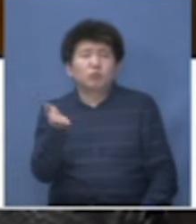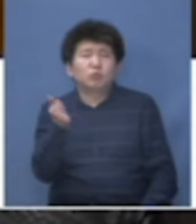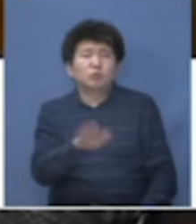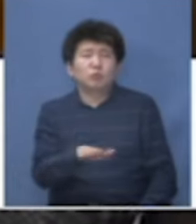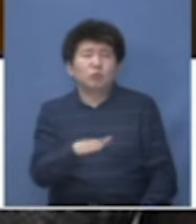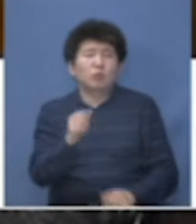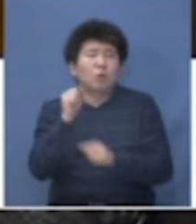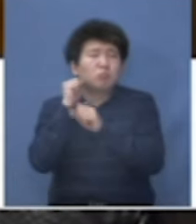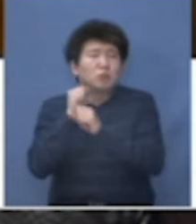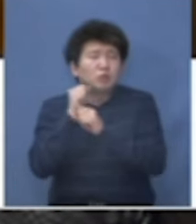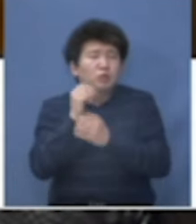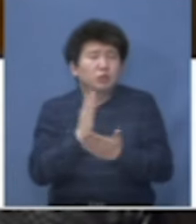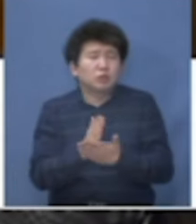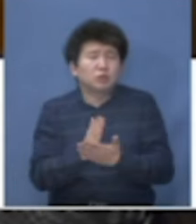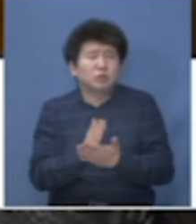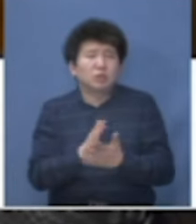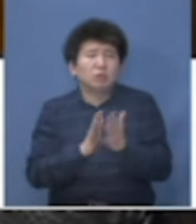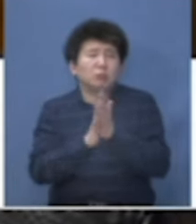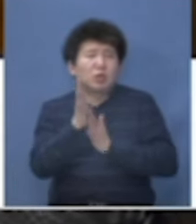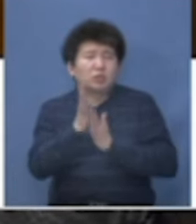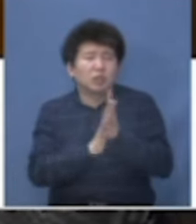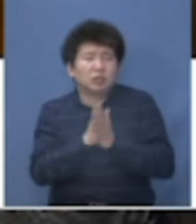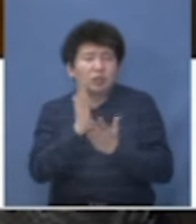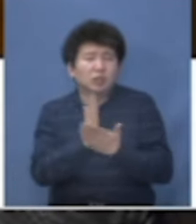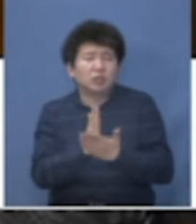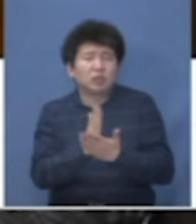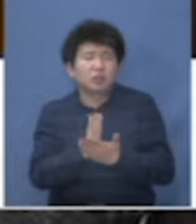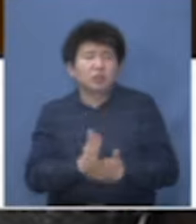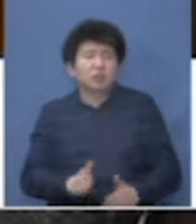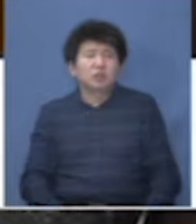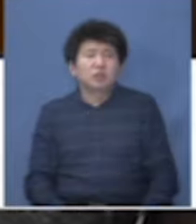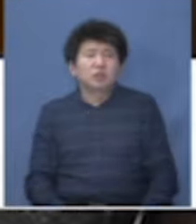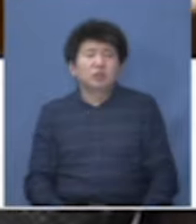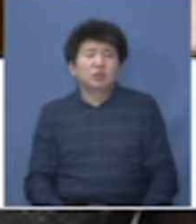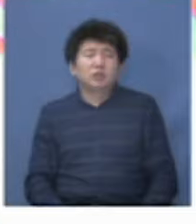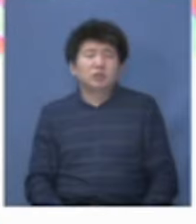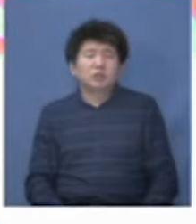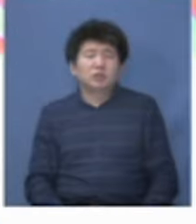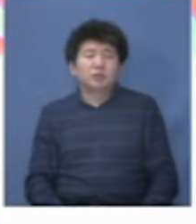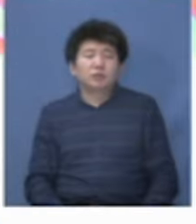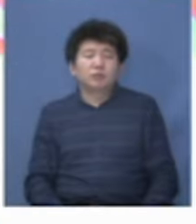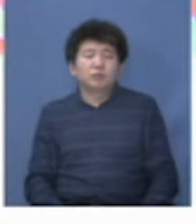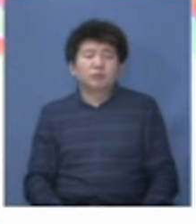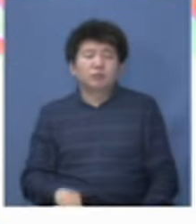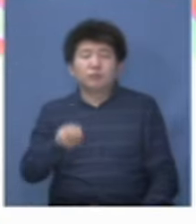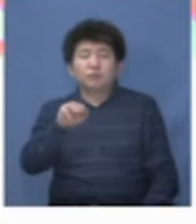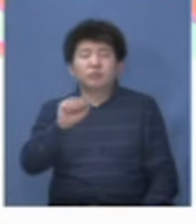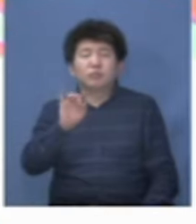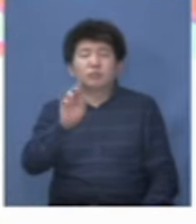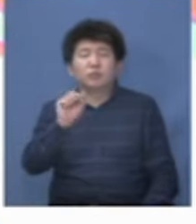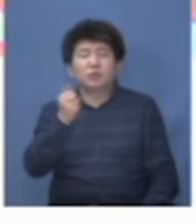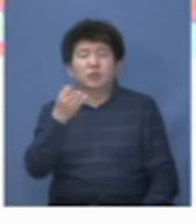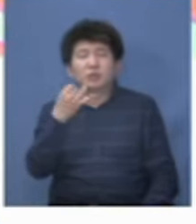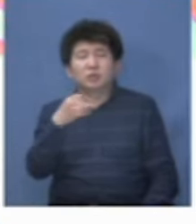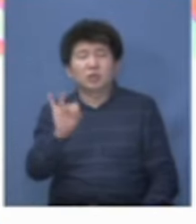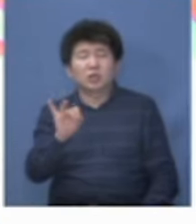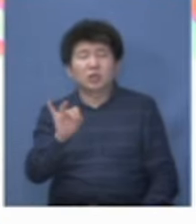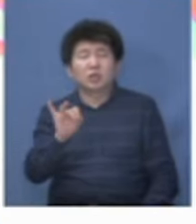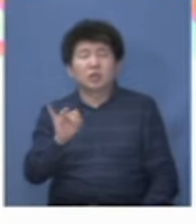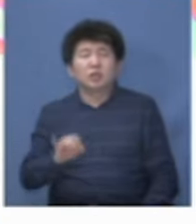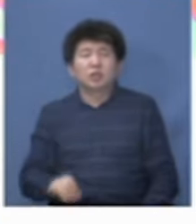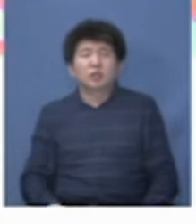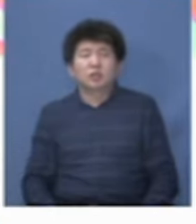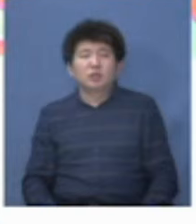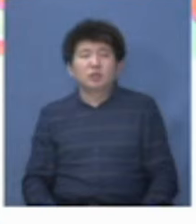жәнегі мөшектер, қолбақтар ең қажетті деп тапқан дүниенің бәрін алып келдік. Тарбағатай ауданынан келген гуманитарлық көмектің